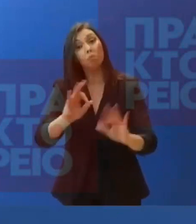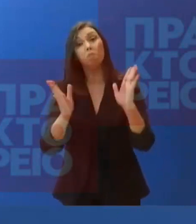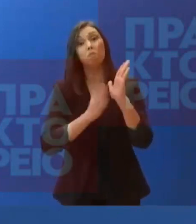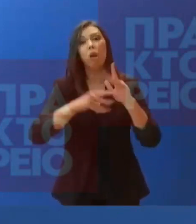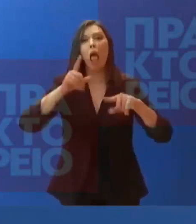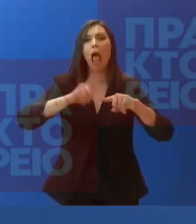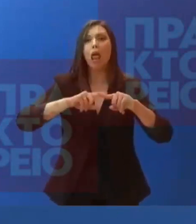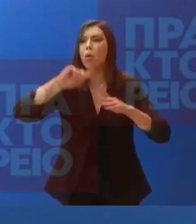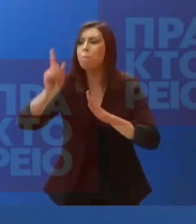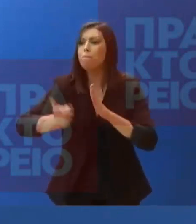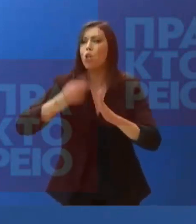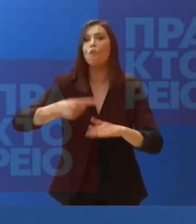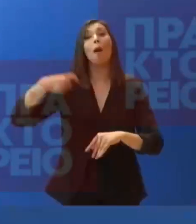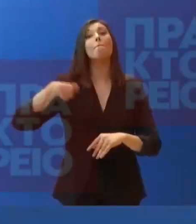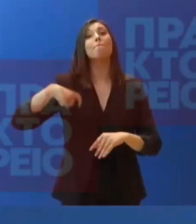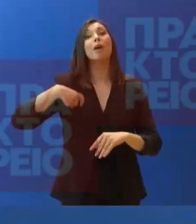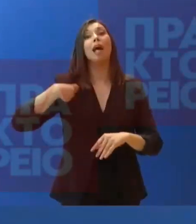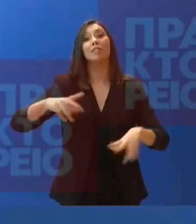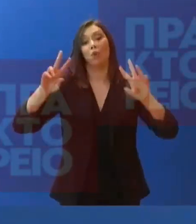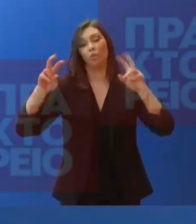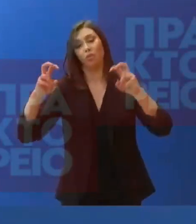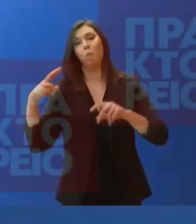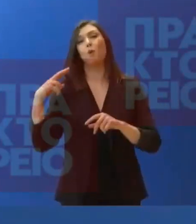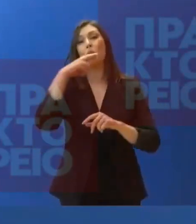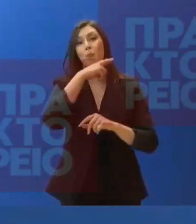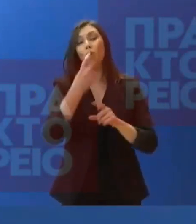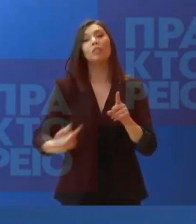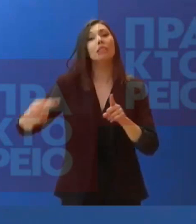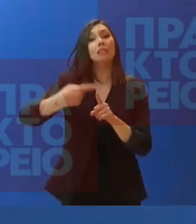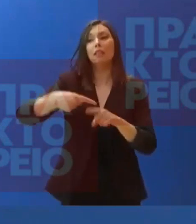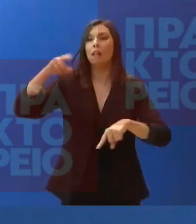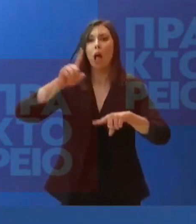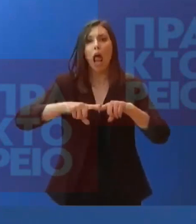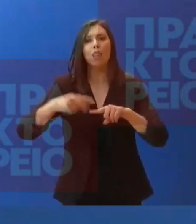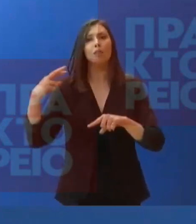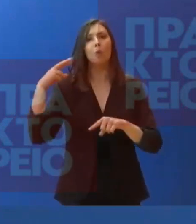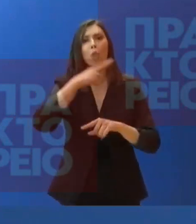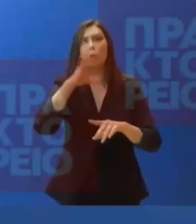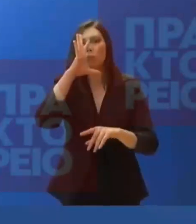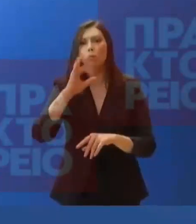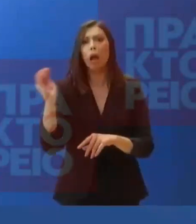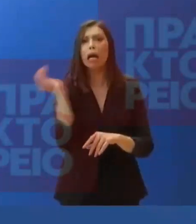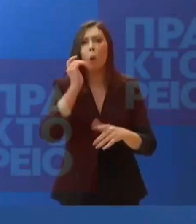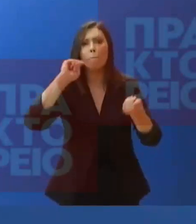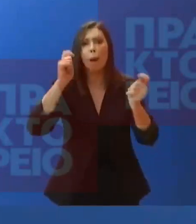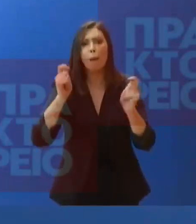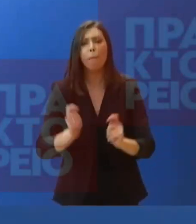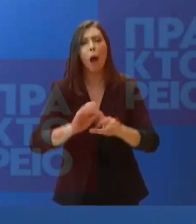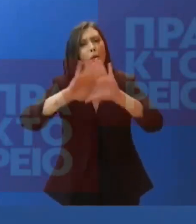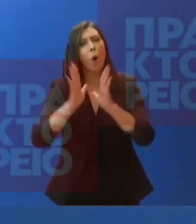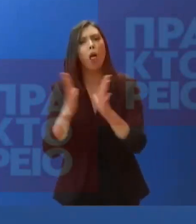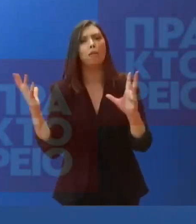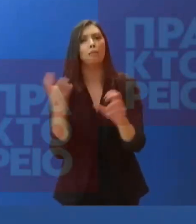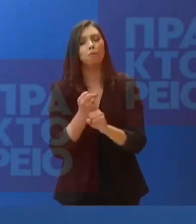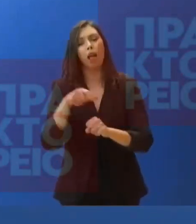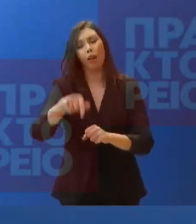ως ο πρωθυπουργός που εφαρμόζει πραγματικά εντατικές μεταρρυθμίσεις. Όλα αυτά πιστοποιούν ότι η Ελλάδα επιστρέφει. Μια ακόμη